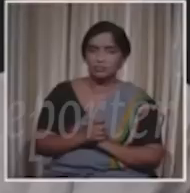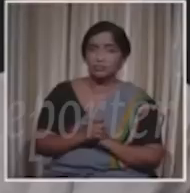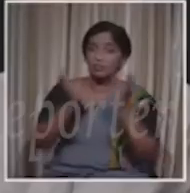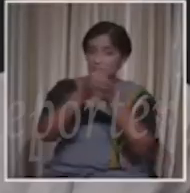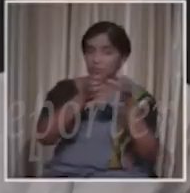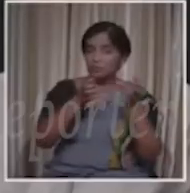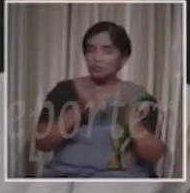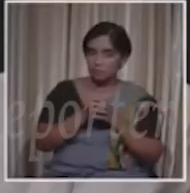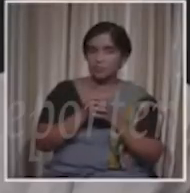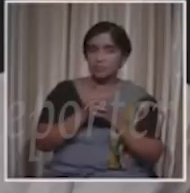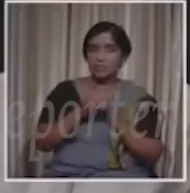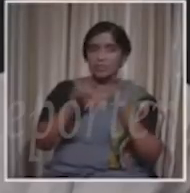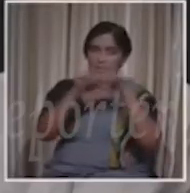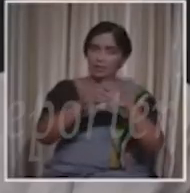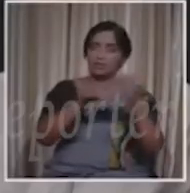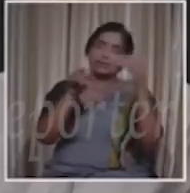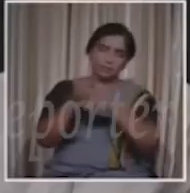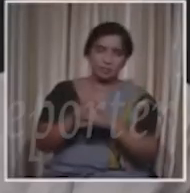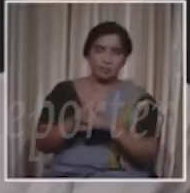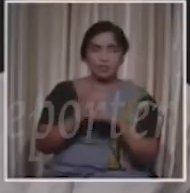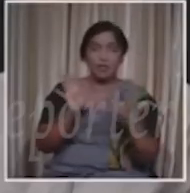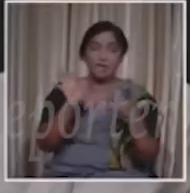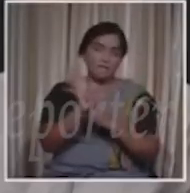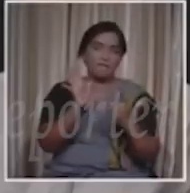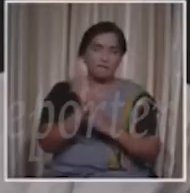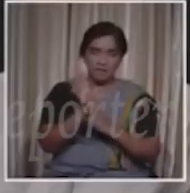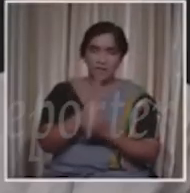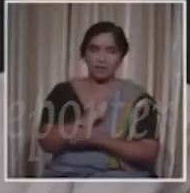ඉතින් අපි පුළුවන් විදිහට අපි ඔක්කොම කතා කරලා බලමු මේ ප්‍රශ්නේ